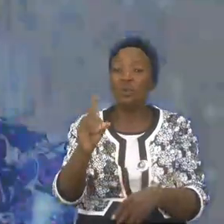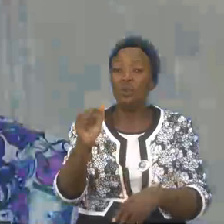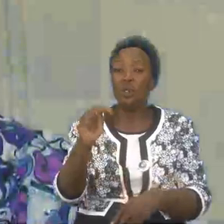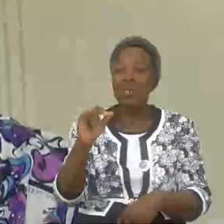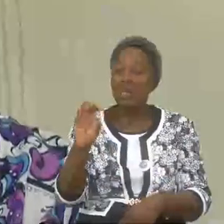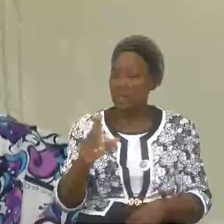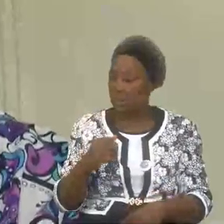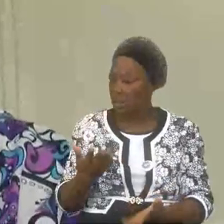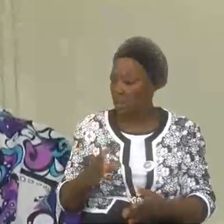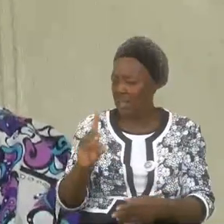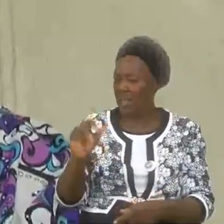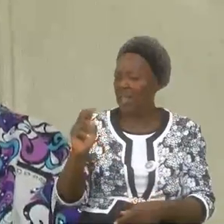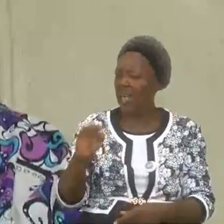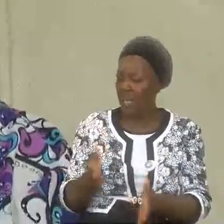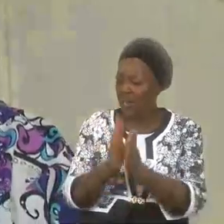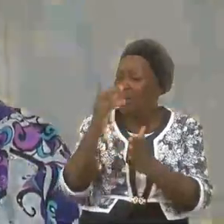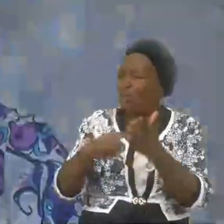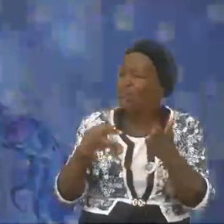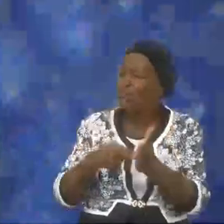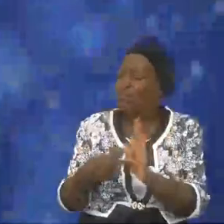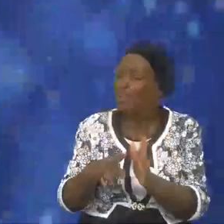dit, quel est le problème?